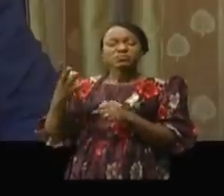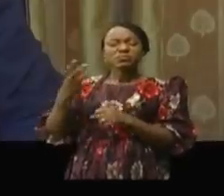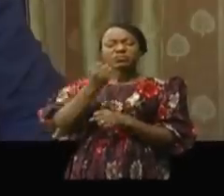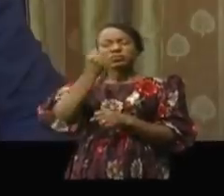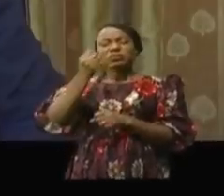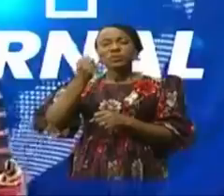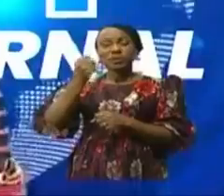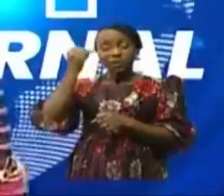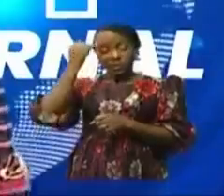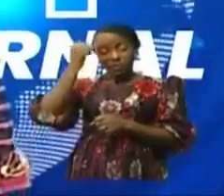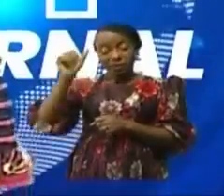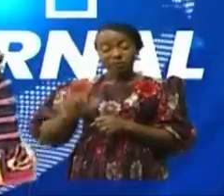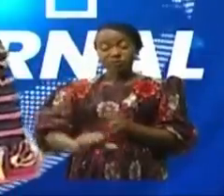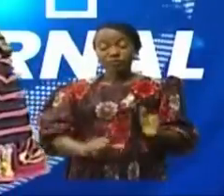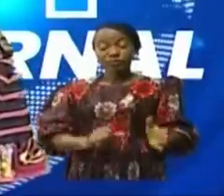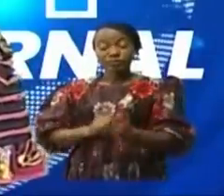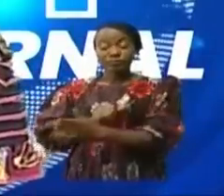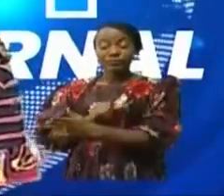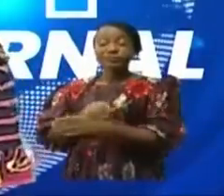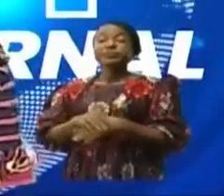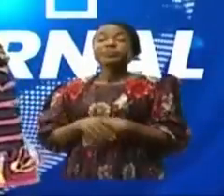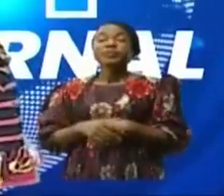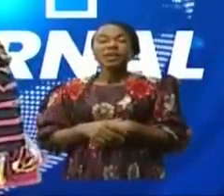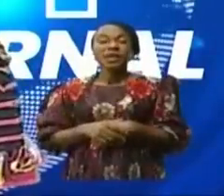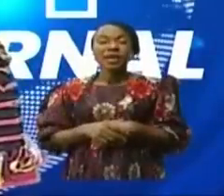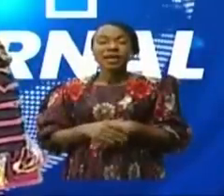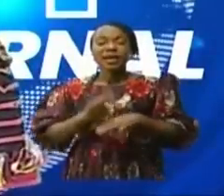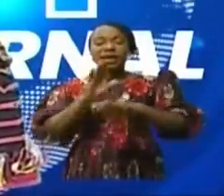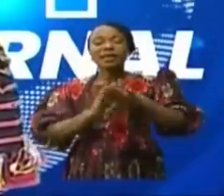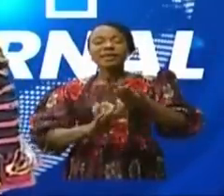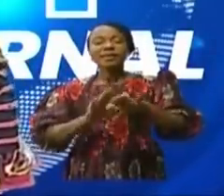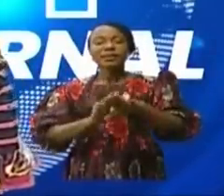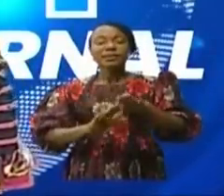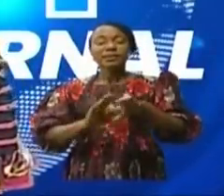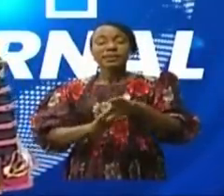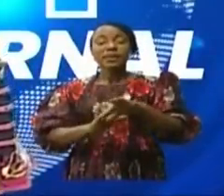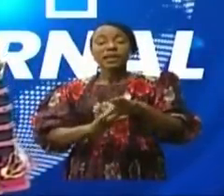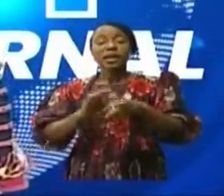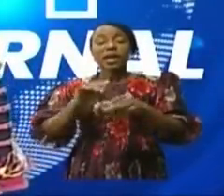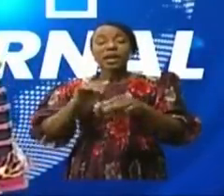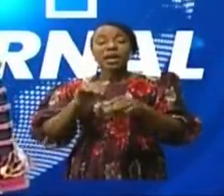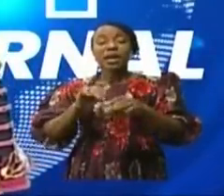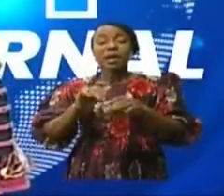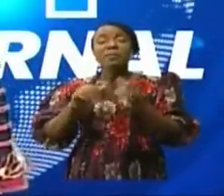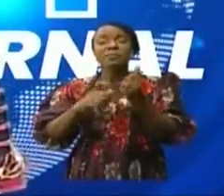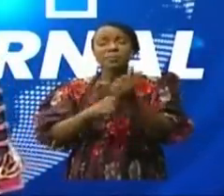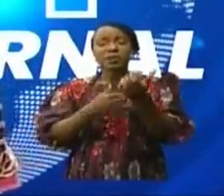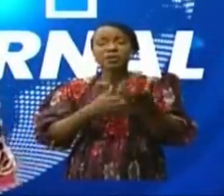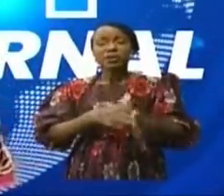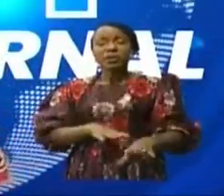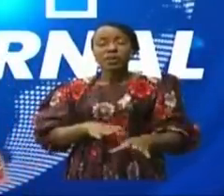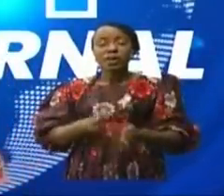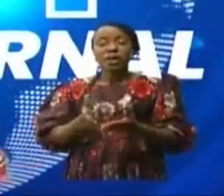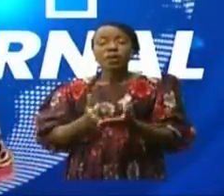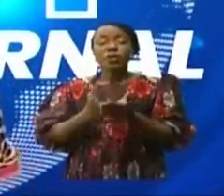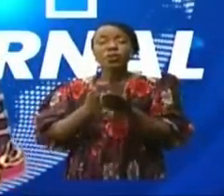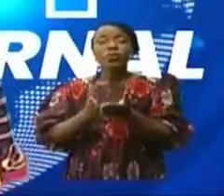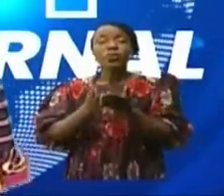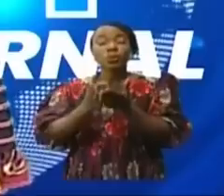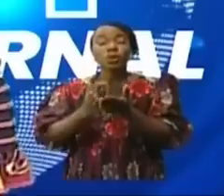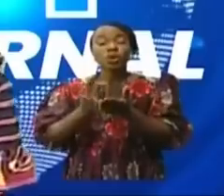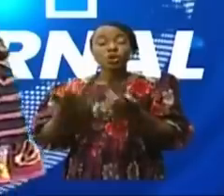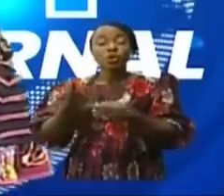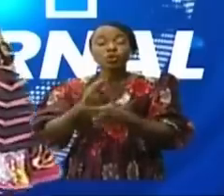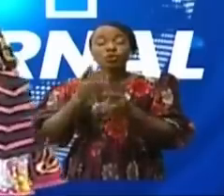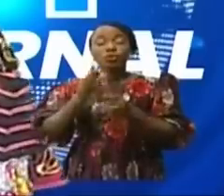politiciennes. Le sang a coulé à Uvira dans la province du Sud-Kivu lors d'une manifestation de la MONUSCO, de la